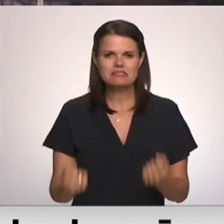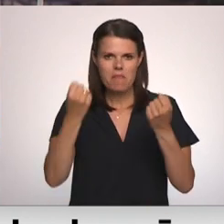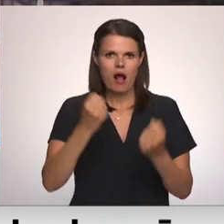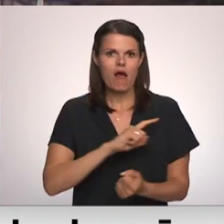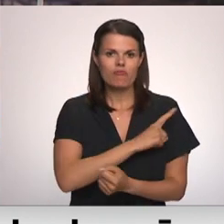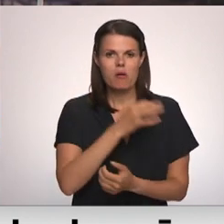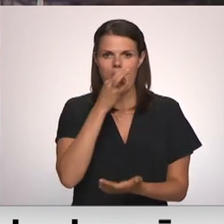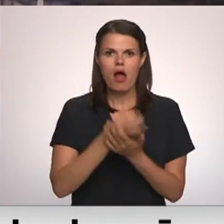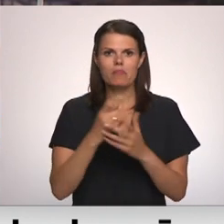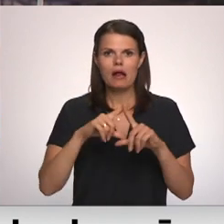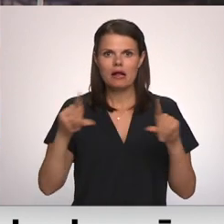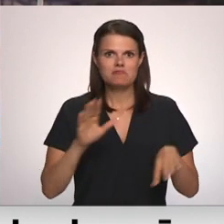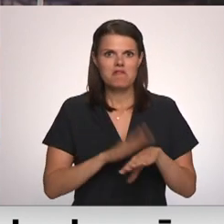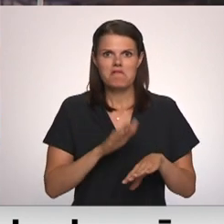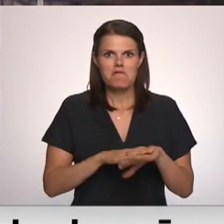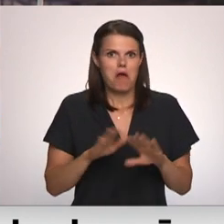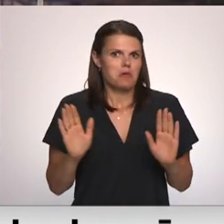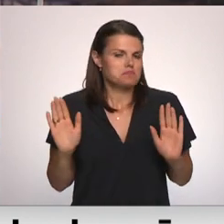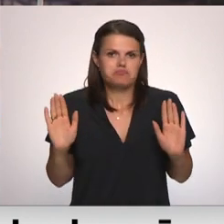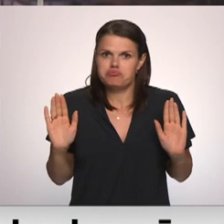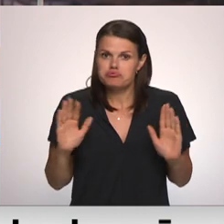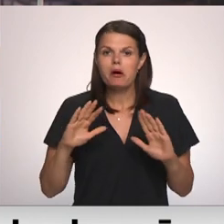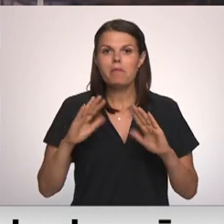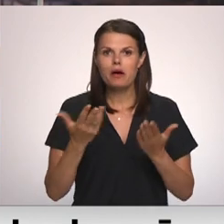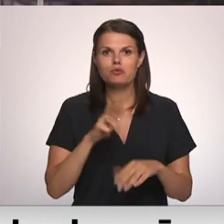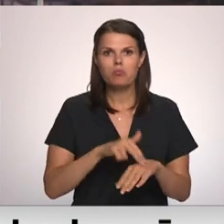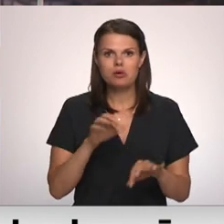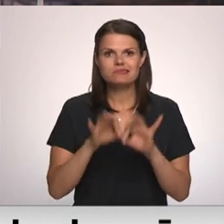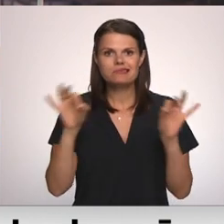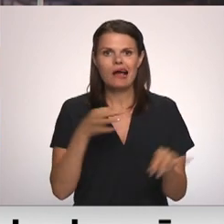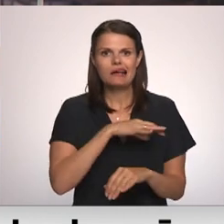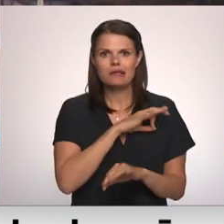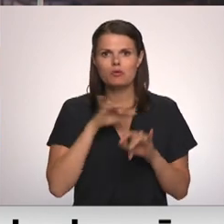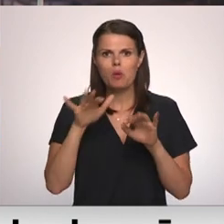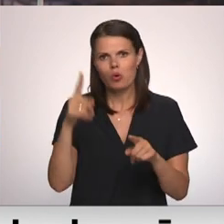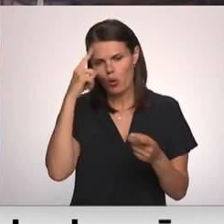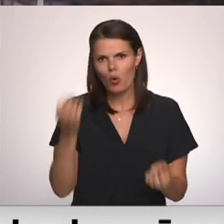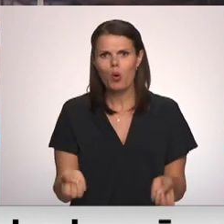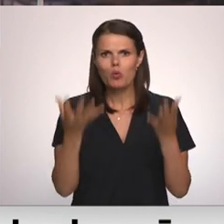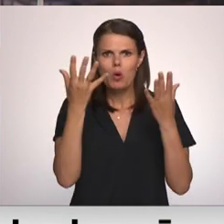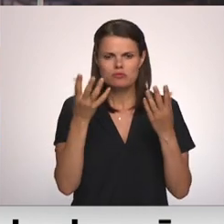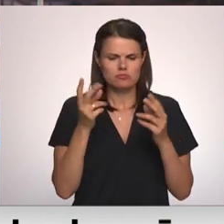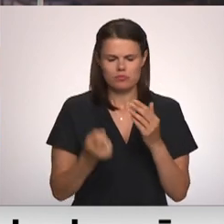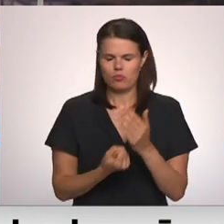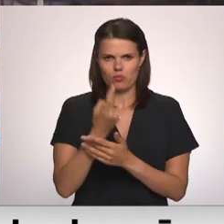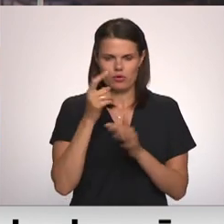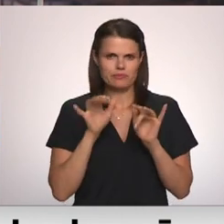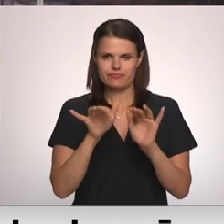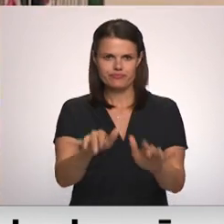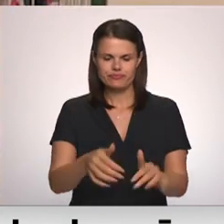Atbildīgās institūcijas savu vainu notikušajā noliedz. Tikmēr policija sākus kriminālu procesu, lai noskaidrotu visus apstākļus.